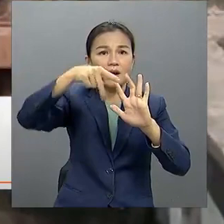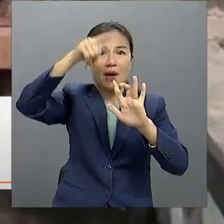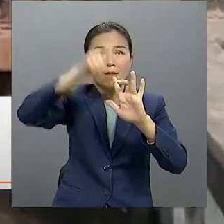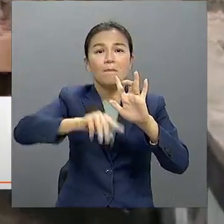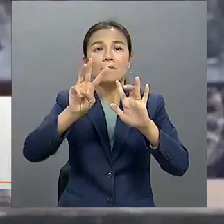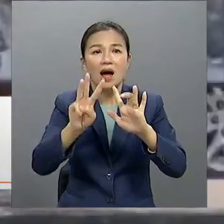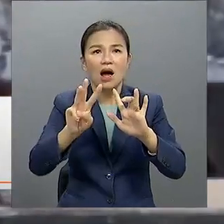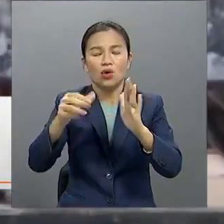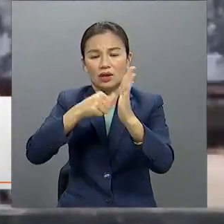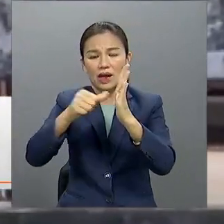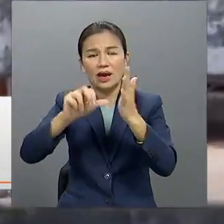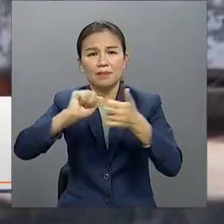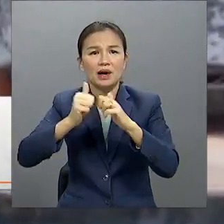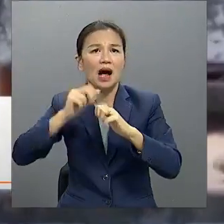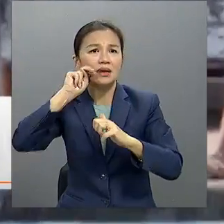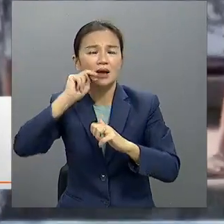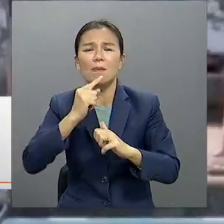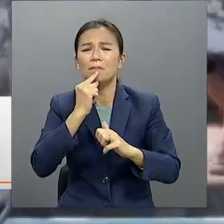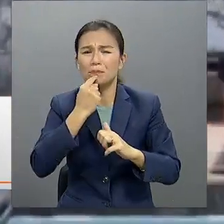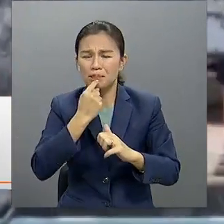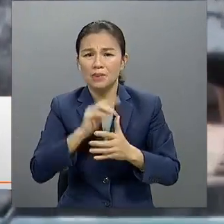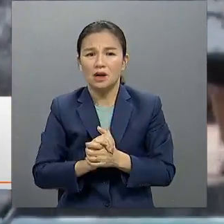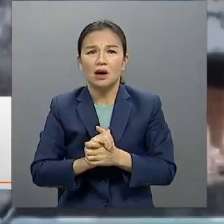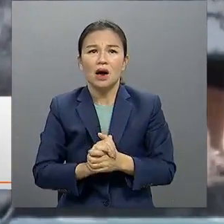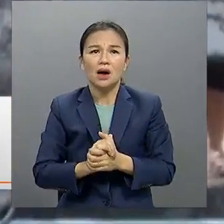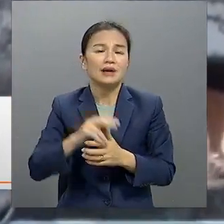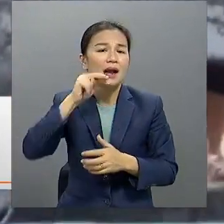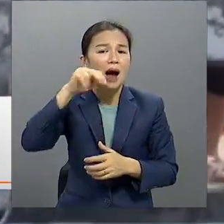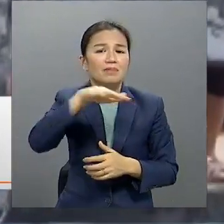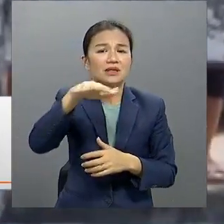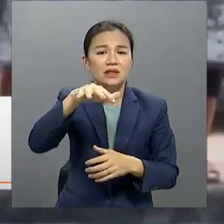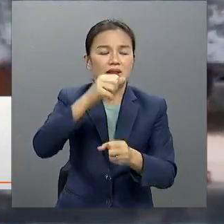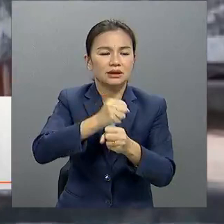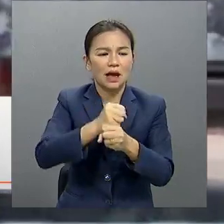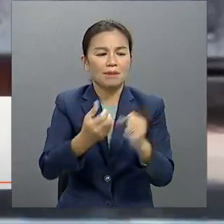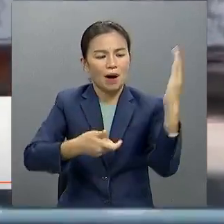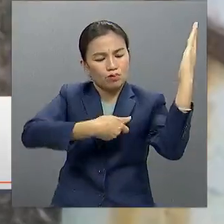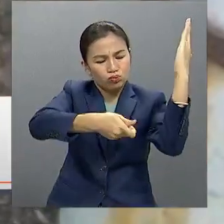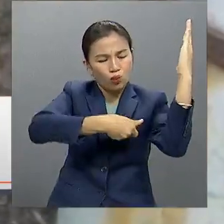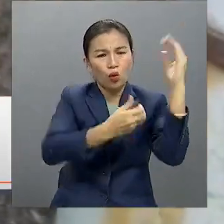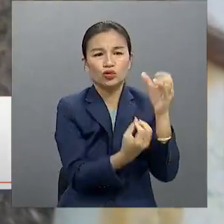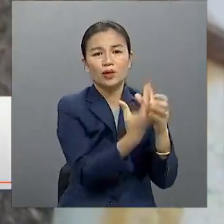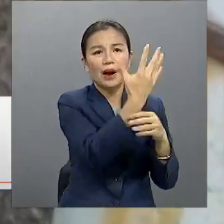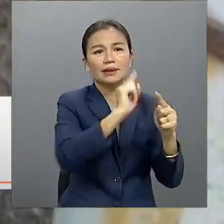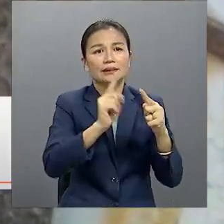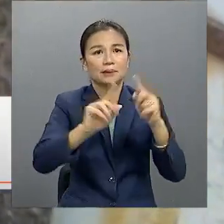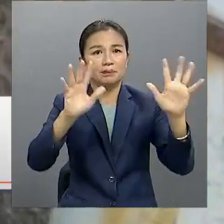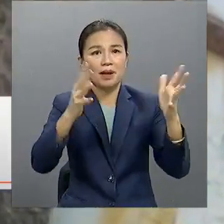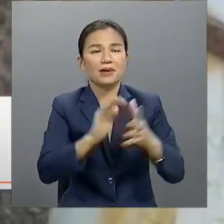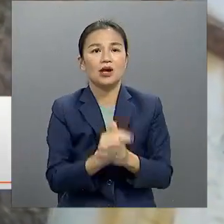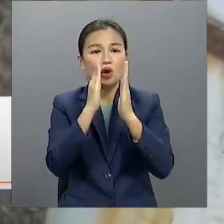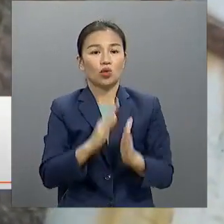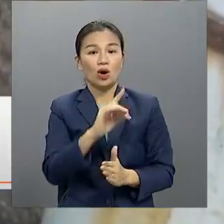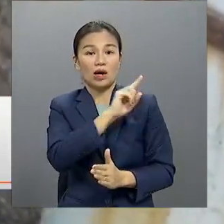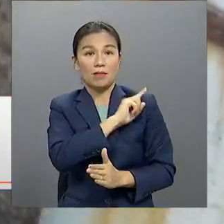กพื้นที่แล้วก็ขาดแคลนน้ำจืดในการทำการเกษตรเข้าไปอีกนายอุดมไกรวัฒน์นุชสอนค่ะท่านเป็นนายกอบจสมุทรสา